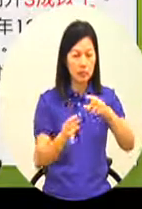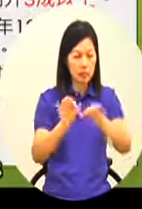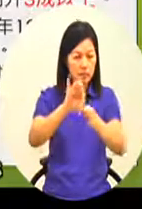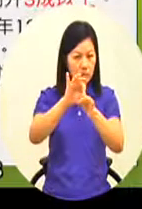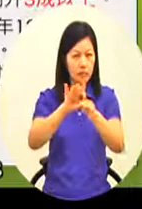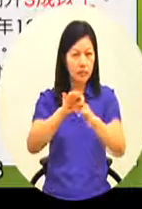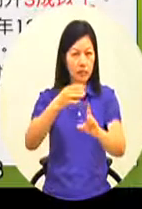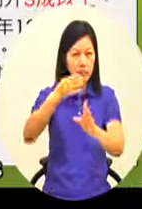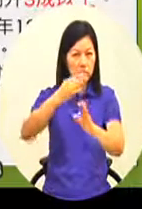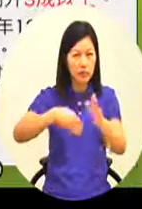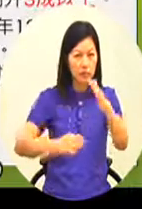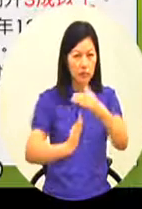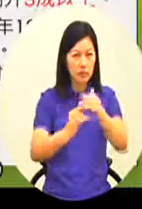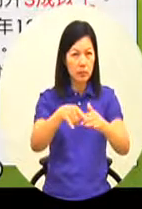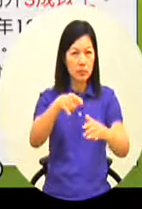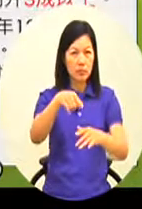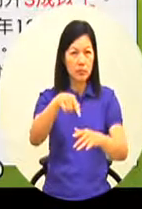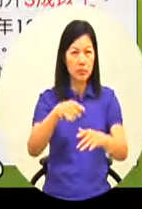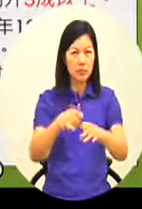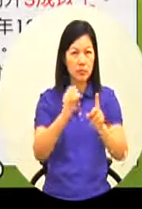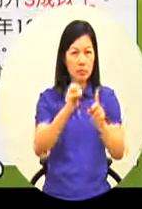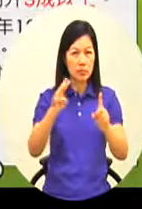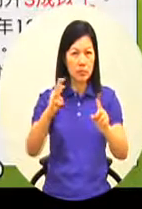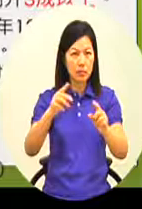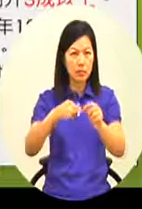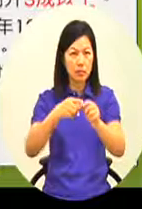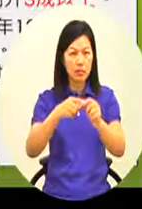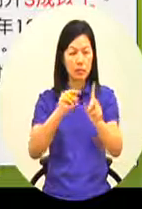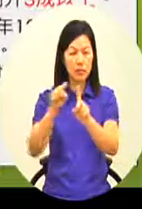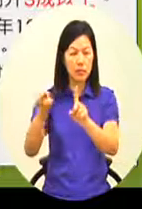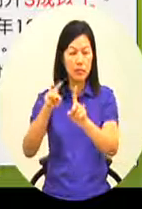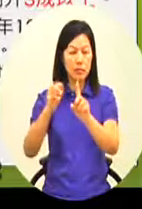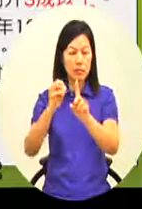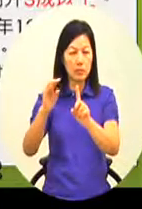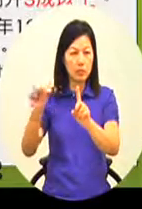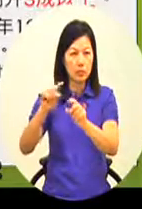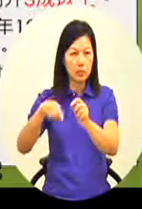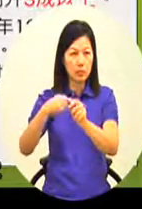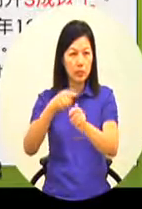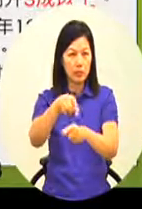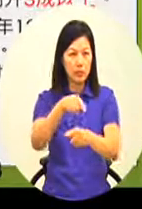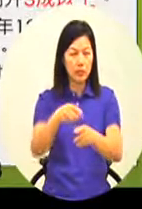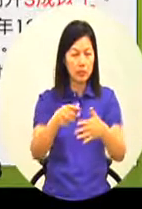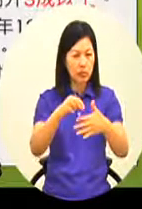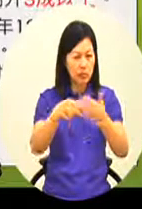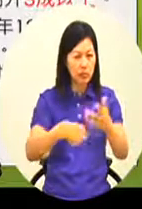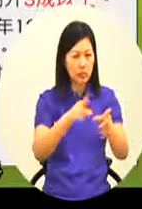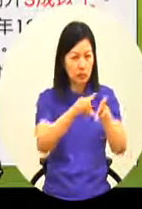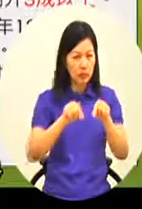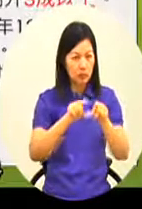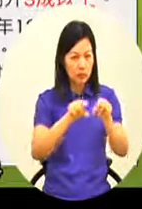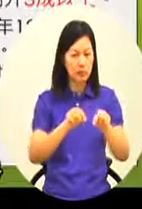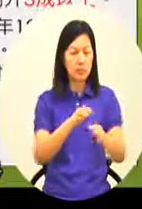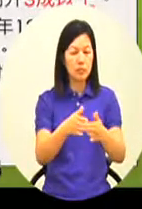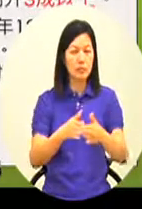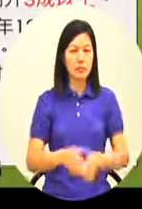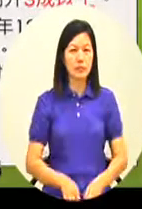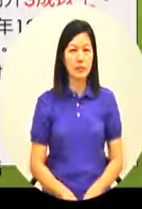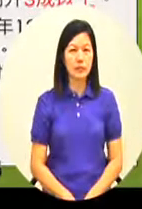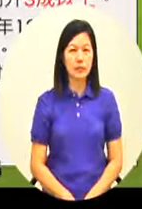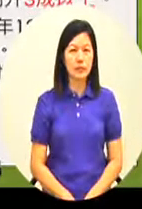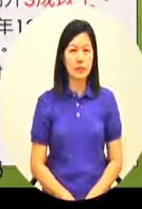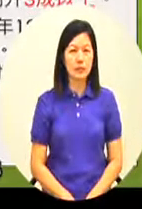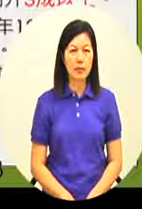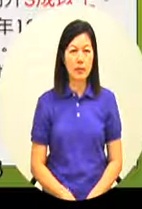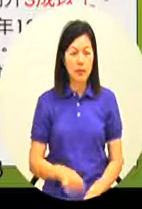不低于103到105年公告土地限值累计调整率为原则，然后因为这个